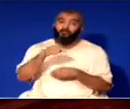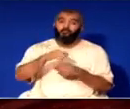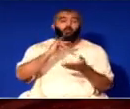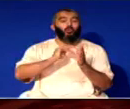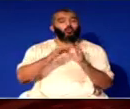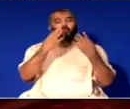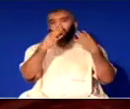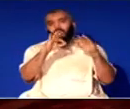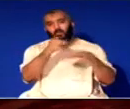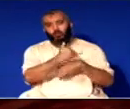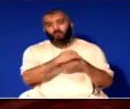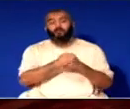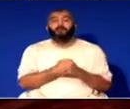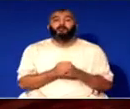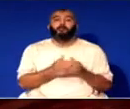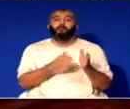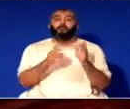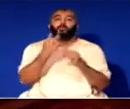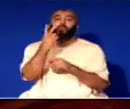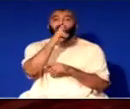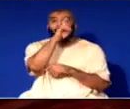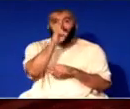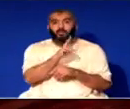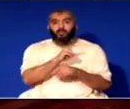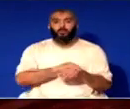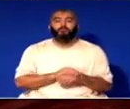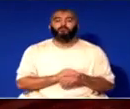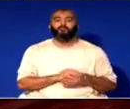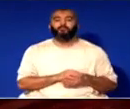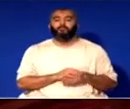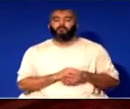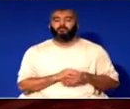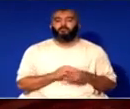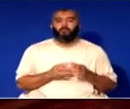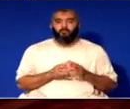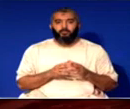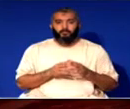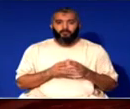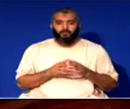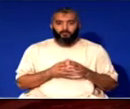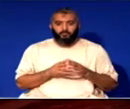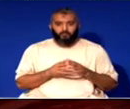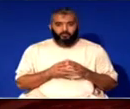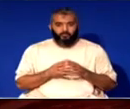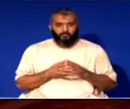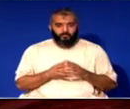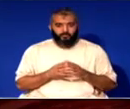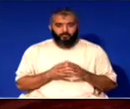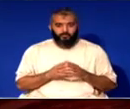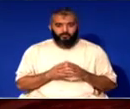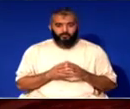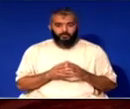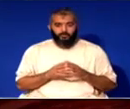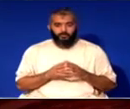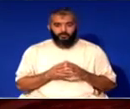لاختك، وهي هذيك ما عندهاش مش خدامه قاعده في الدار، هي عندها ولاد صغار، ولاد صغار يشتيوا اللعاب يشتيوا،